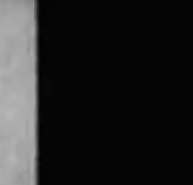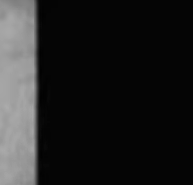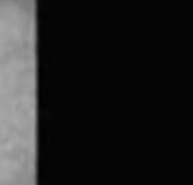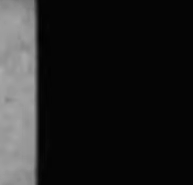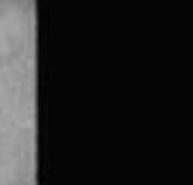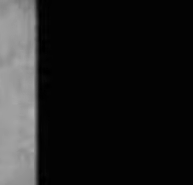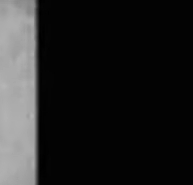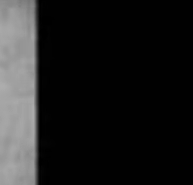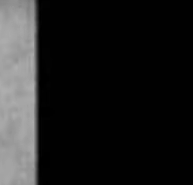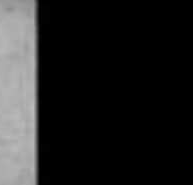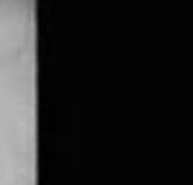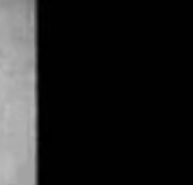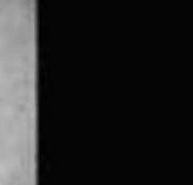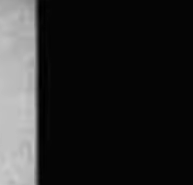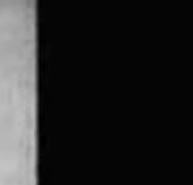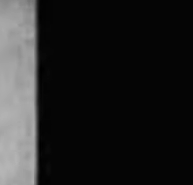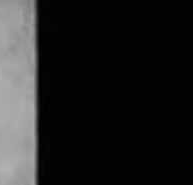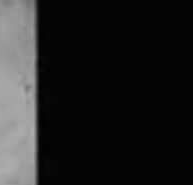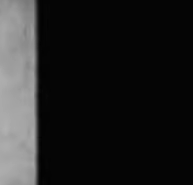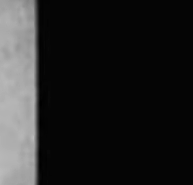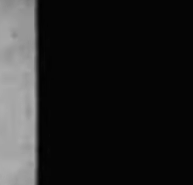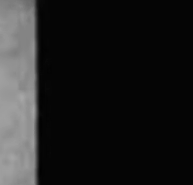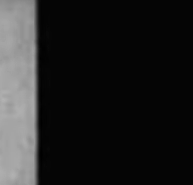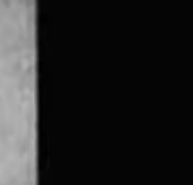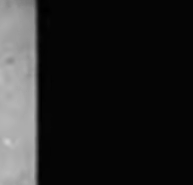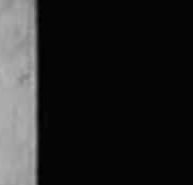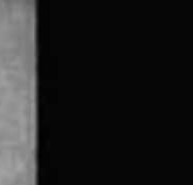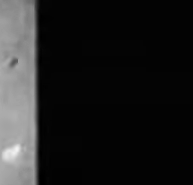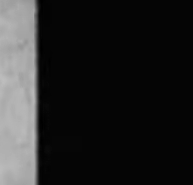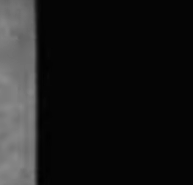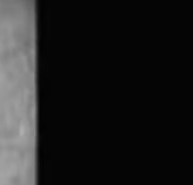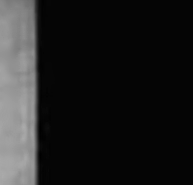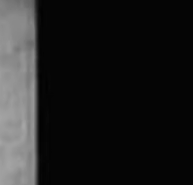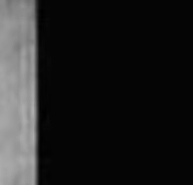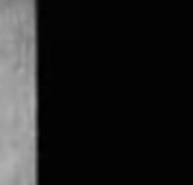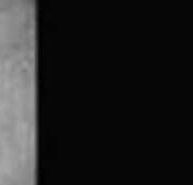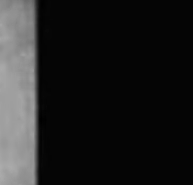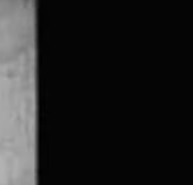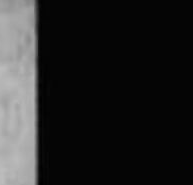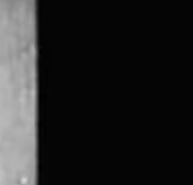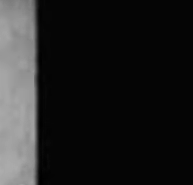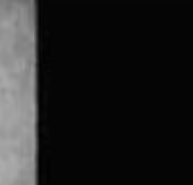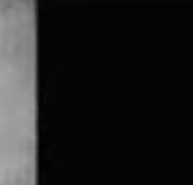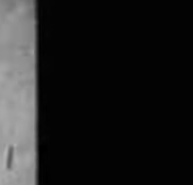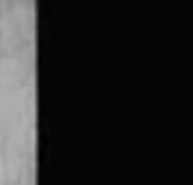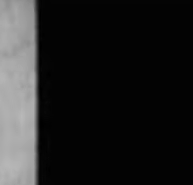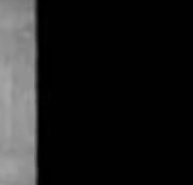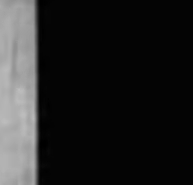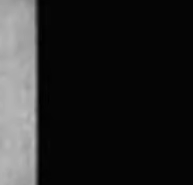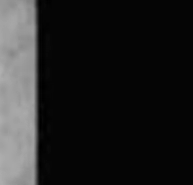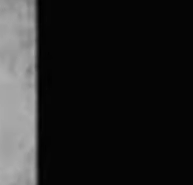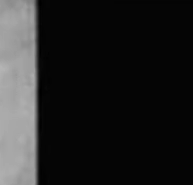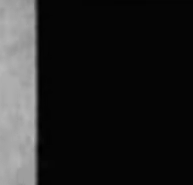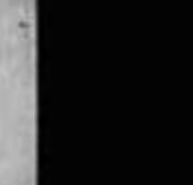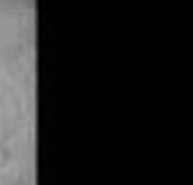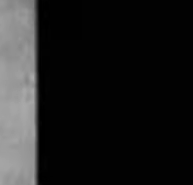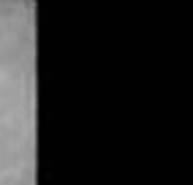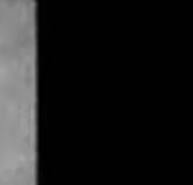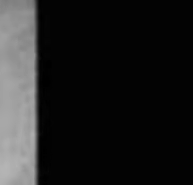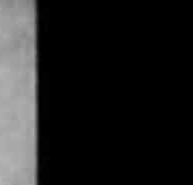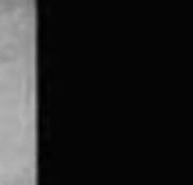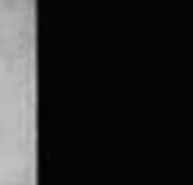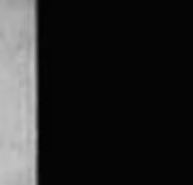Eheschließungen zwischen Juden und Staatsangehörigen Deutschen oder artverwandten Blutes sind